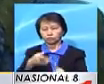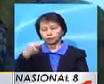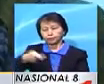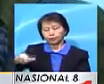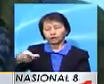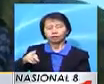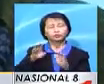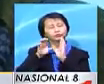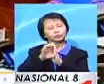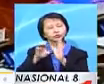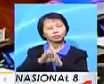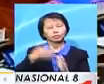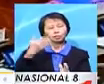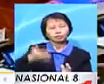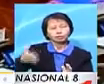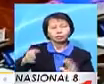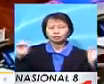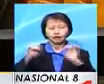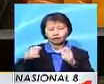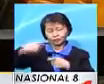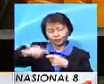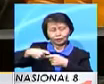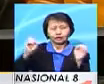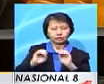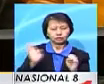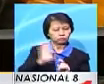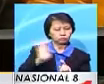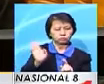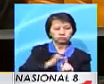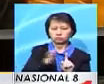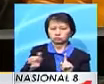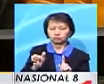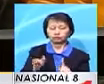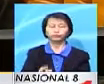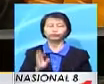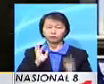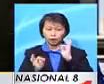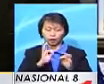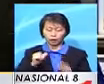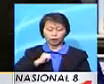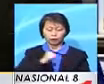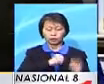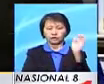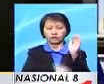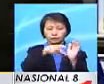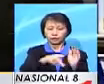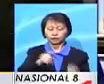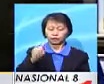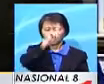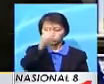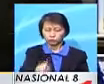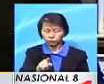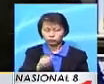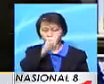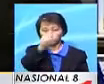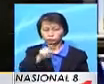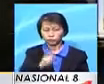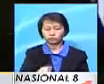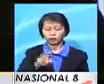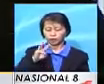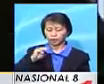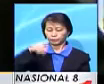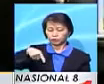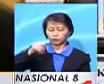yang macam benda-benda yang tidak spesifik. Sekiranya ahli parlimen mendapati soalan yang dikemukakan pada sesi